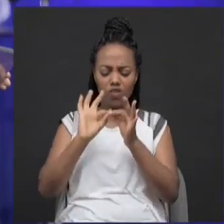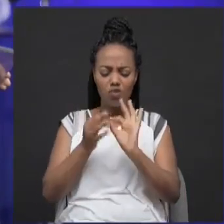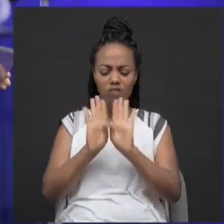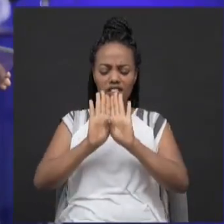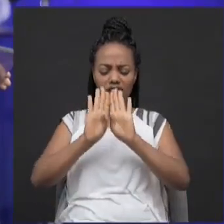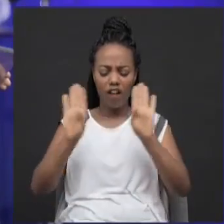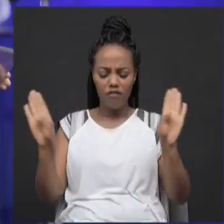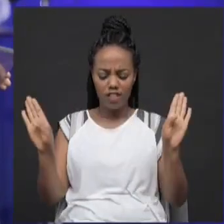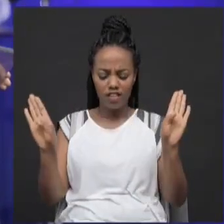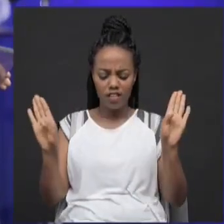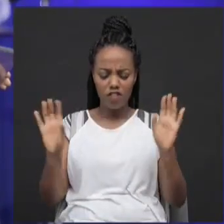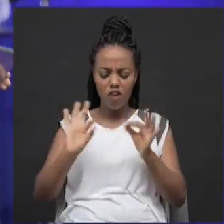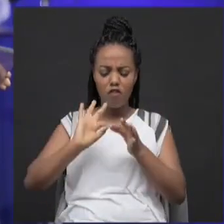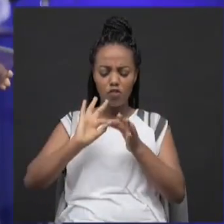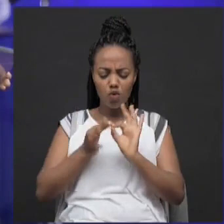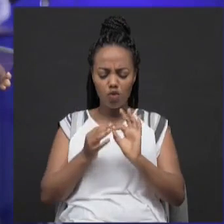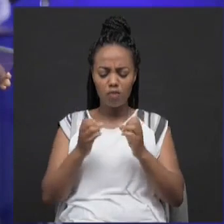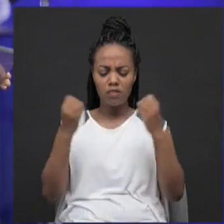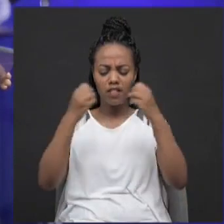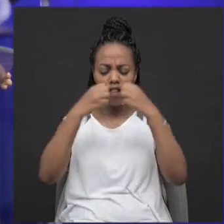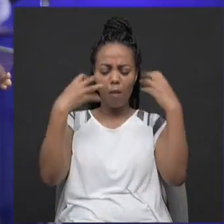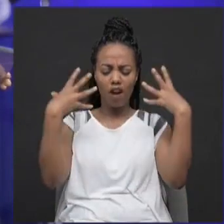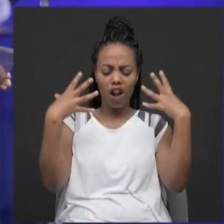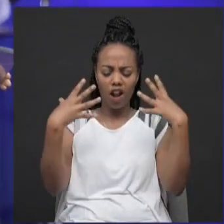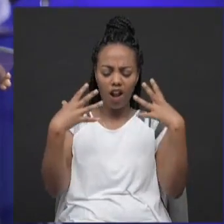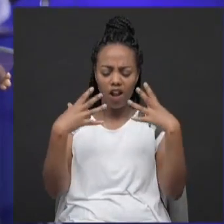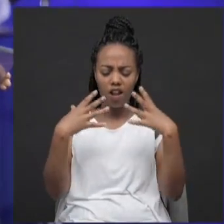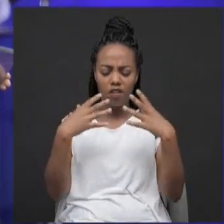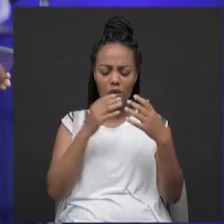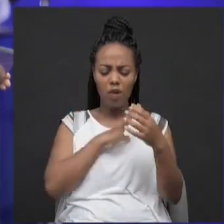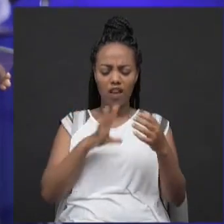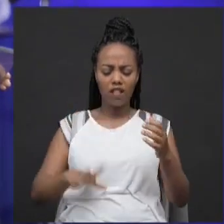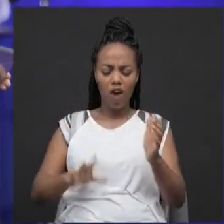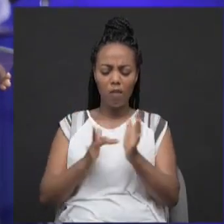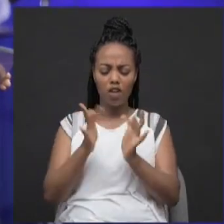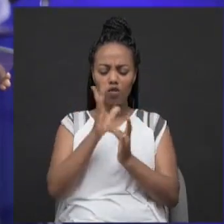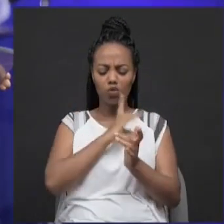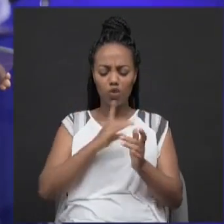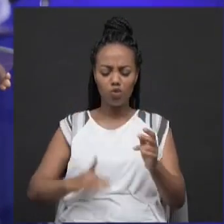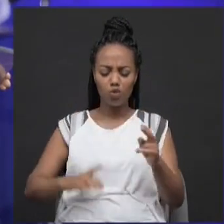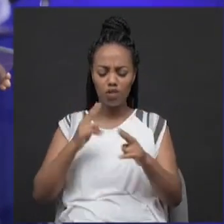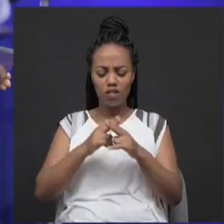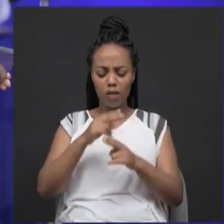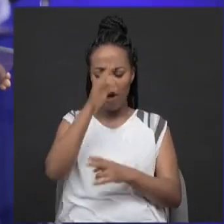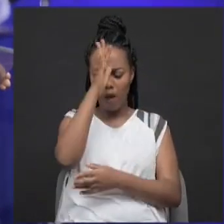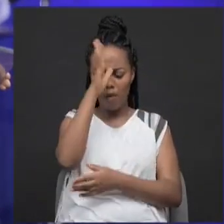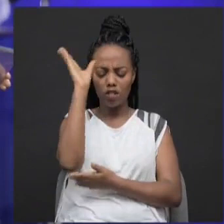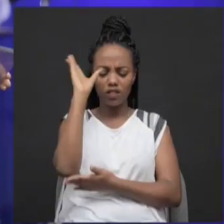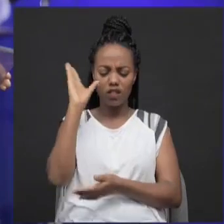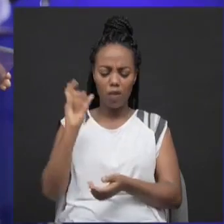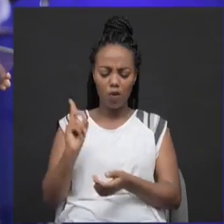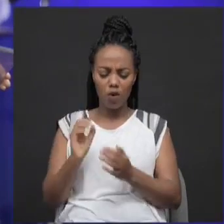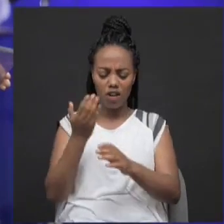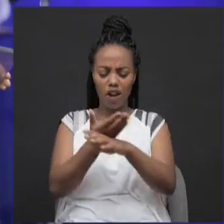እንድትከፍትልን ፍቺውንም እንድታበራልን በጌታ በኢየሱስ ክርስቶስ ስም አባ አባት ሆይ